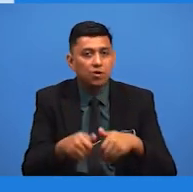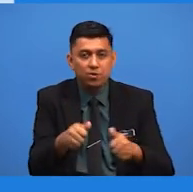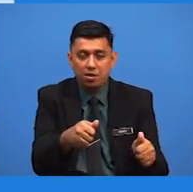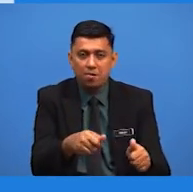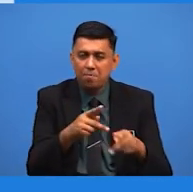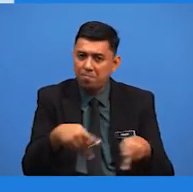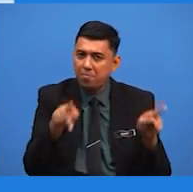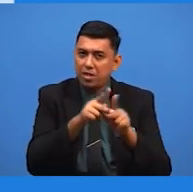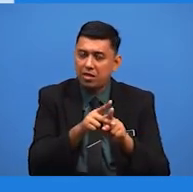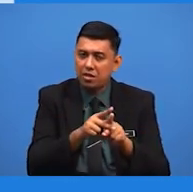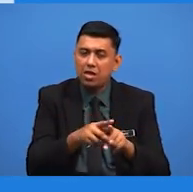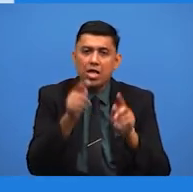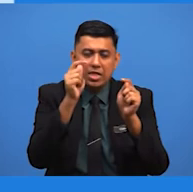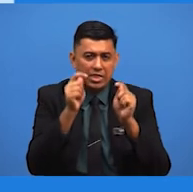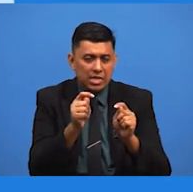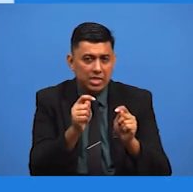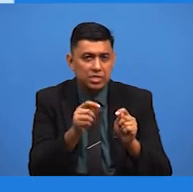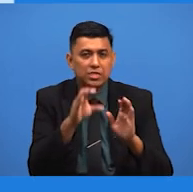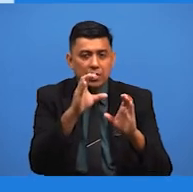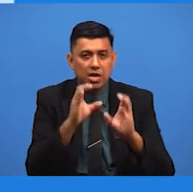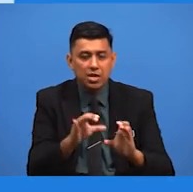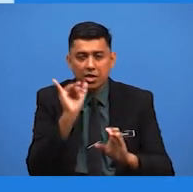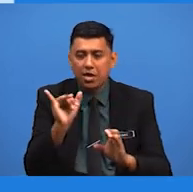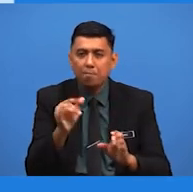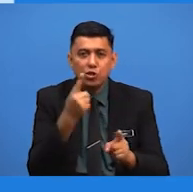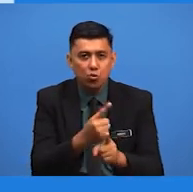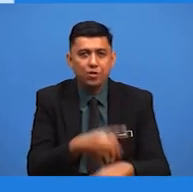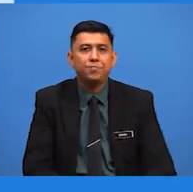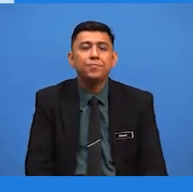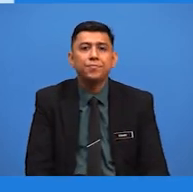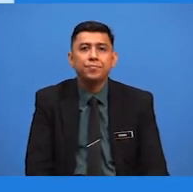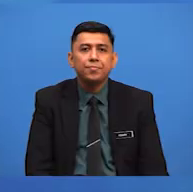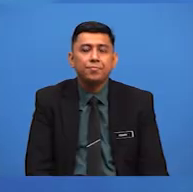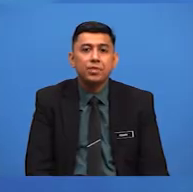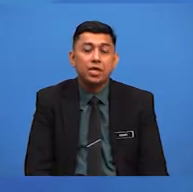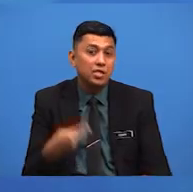alir perlulah mengikut tata cara yang telah ditetapkan.